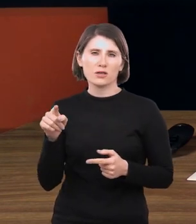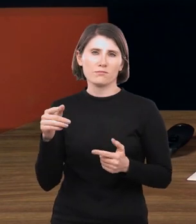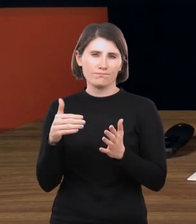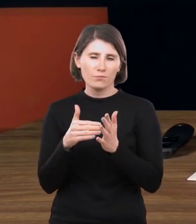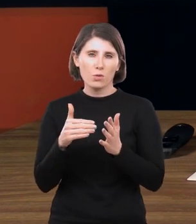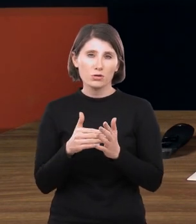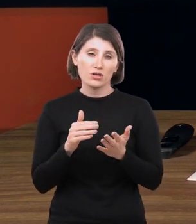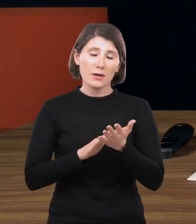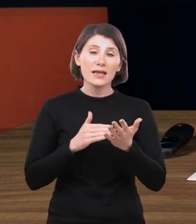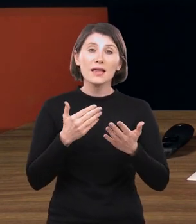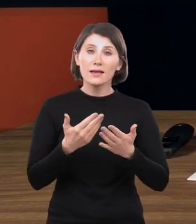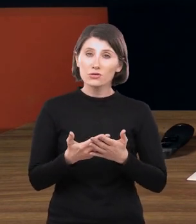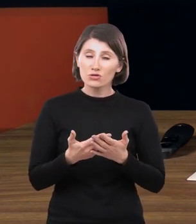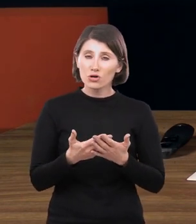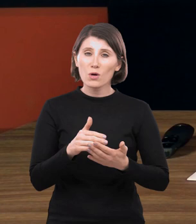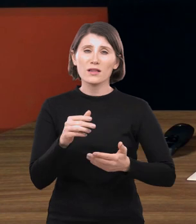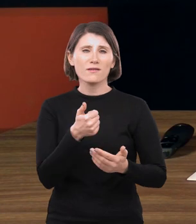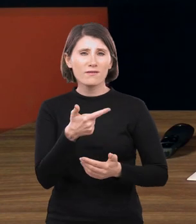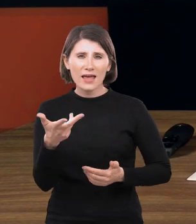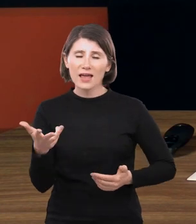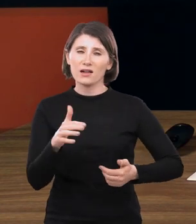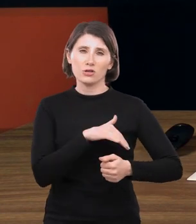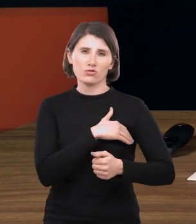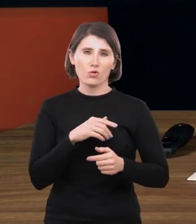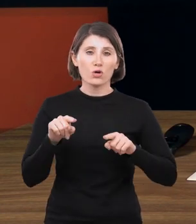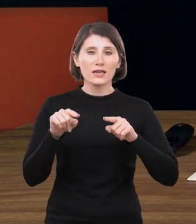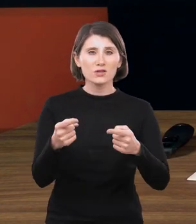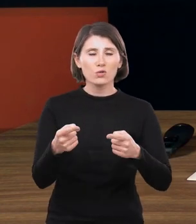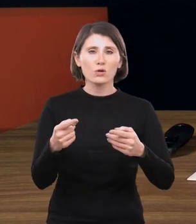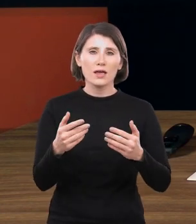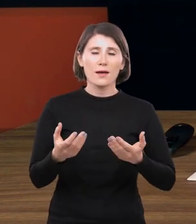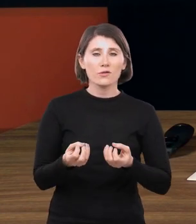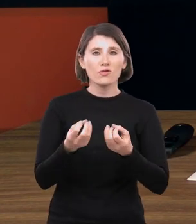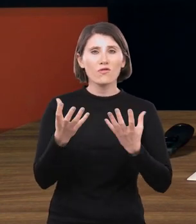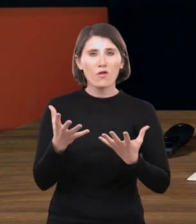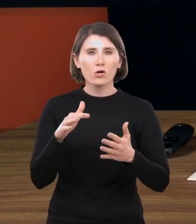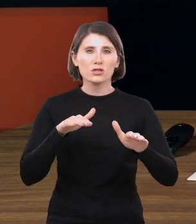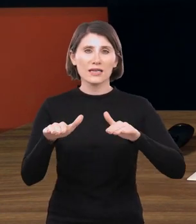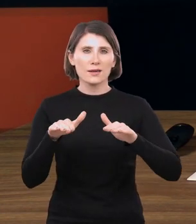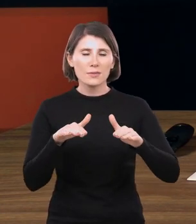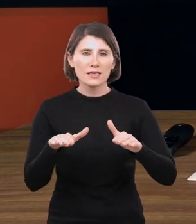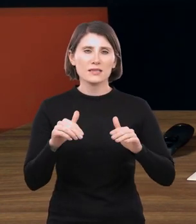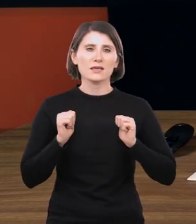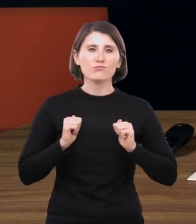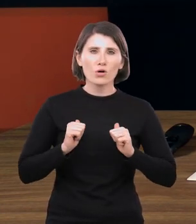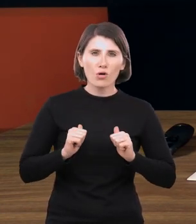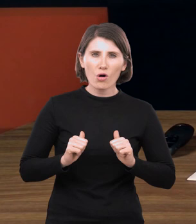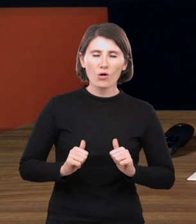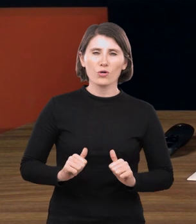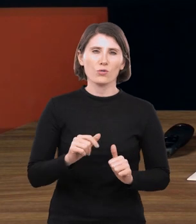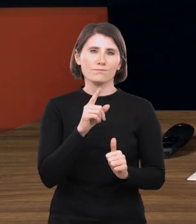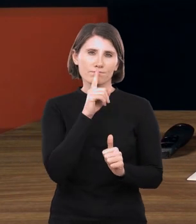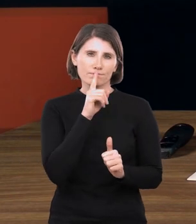mianowicie wiele szkół organizuje właśnie takie miejsca wyciszeń, różnie to jest nazywane, pokoje